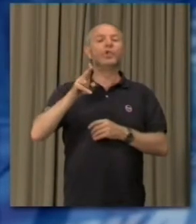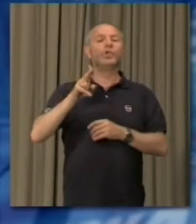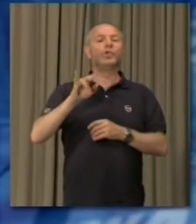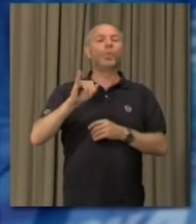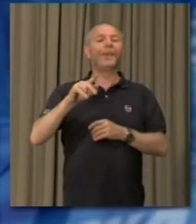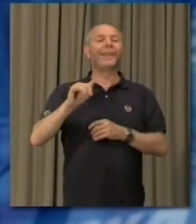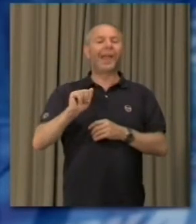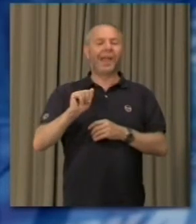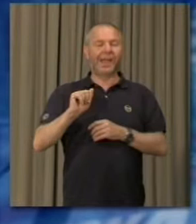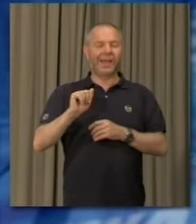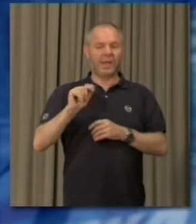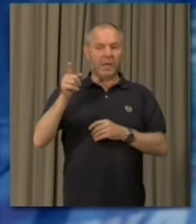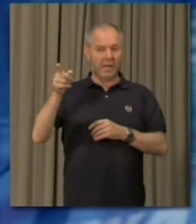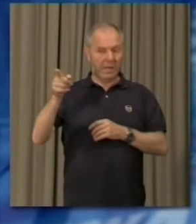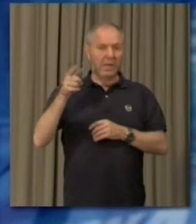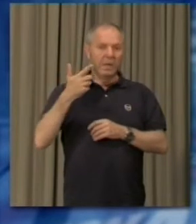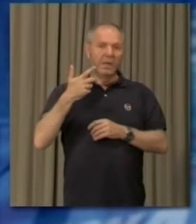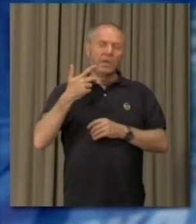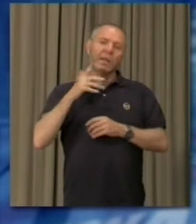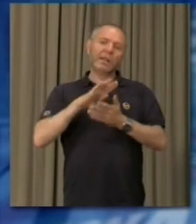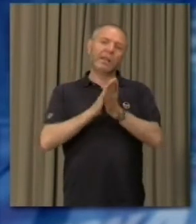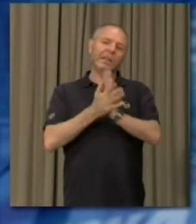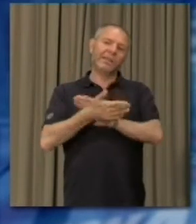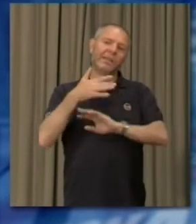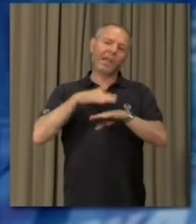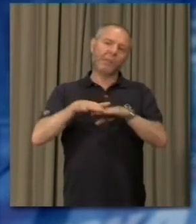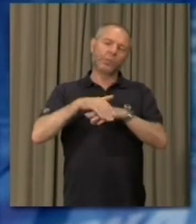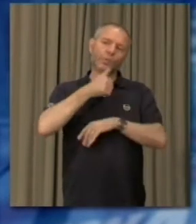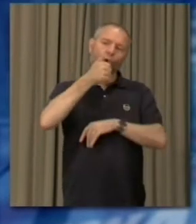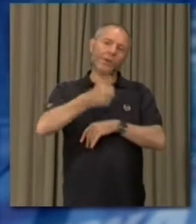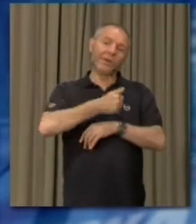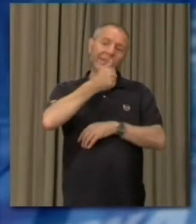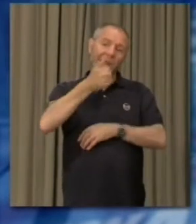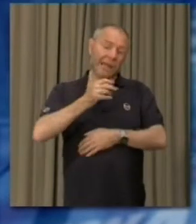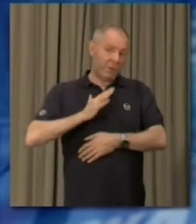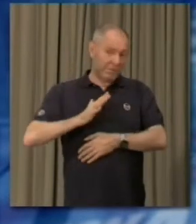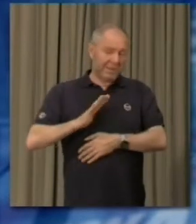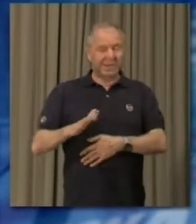essere solamente l'inizio di un'abitudine, diciamo così, annuale, e